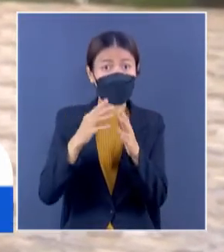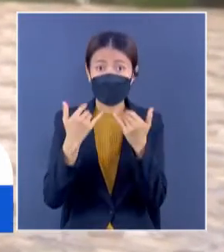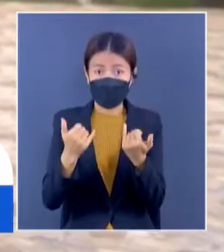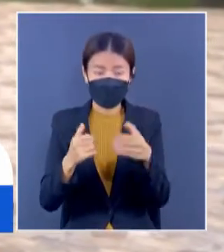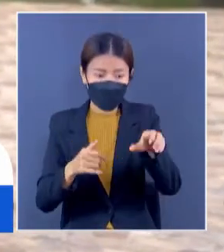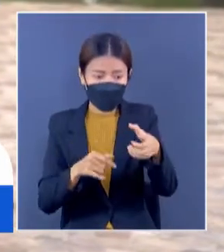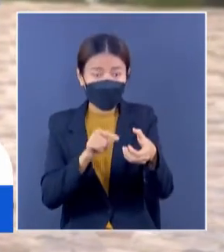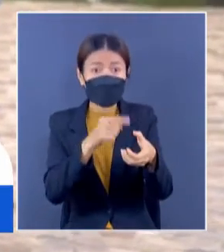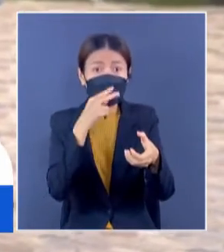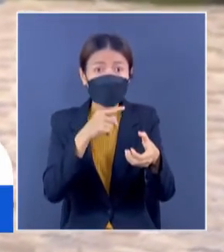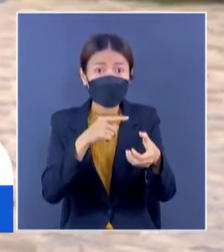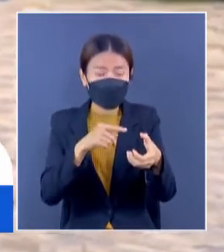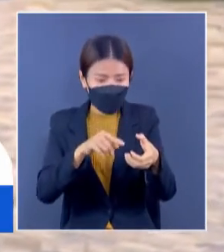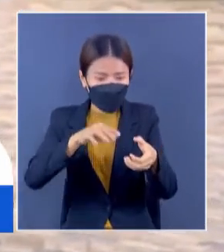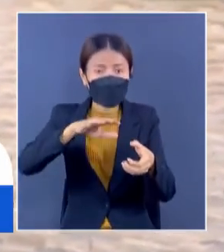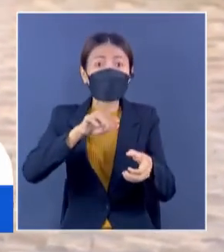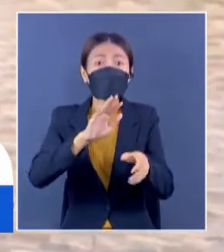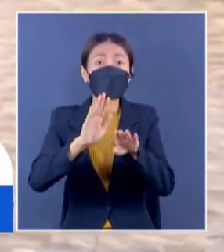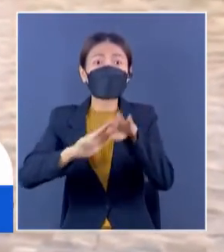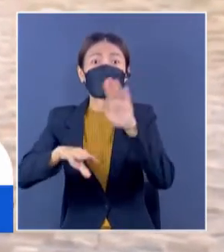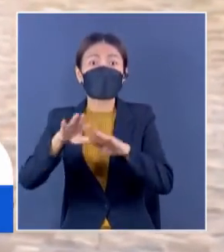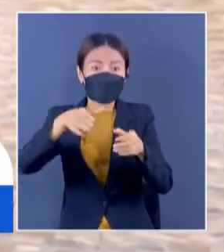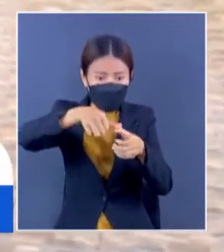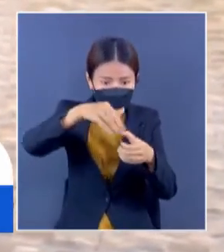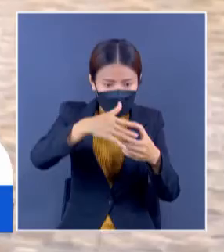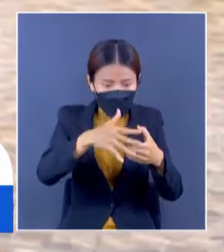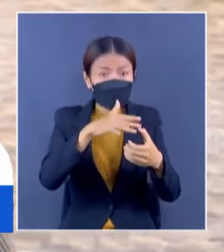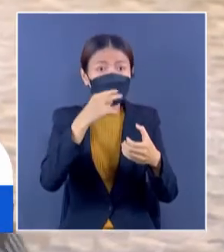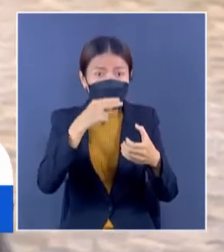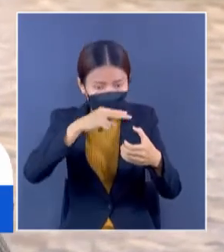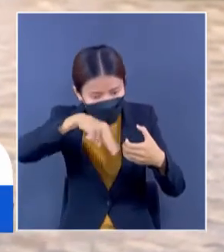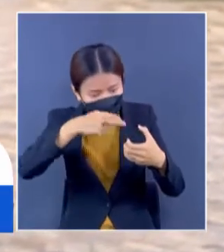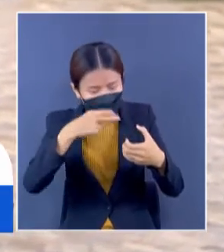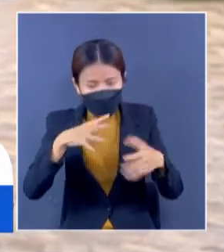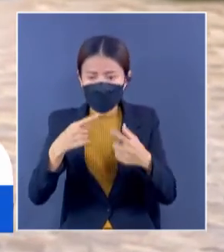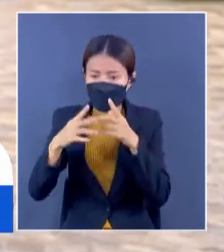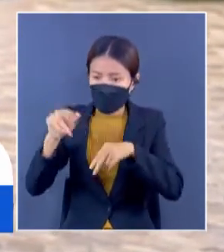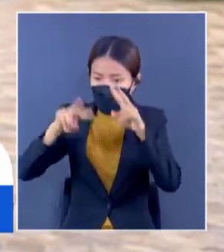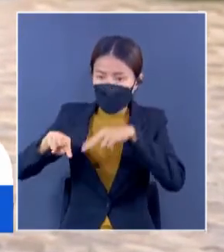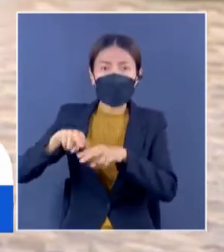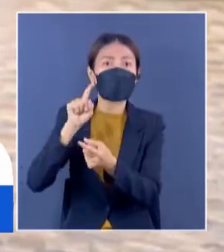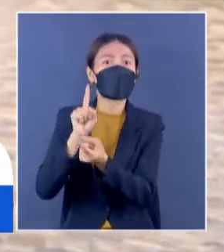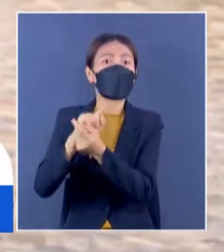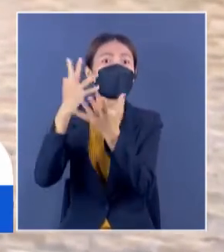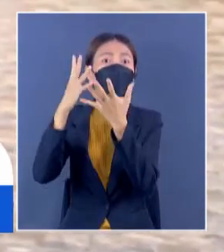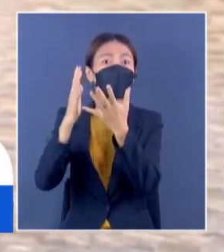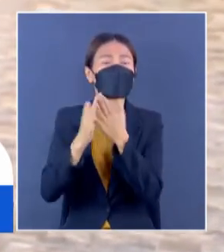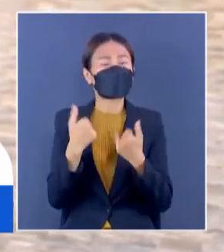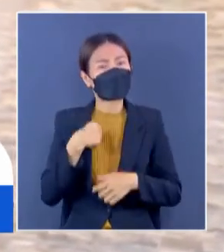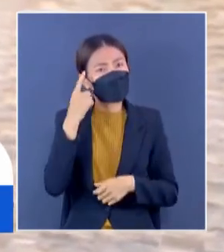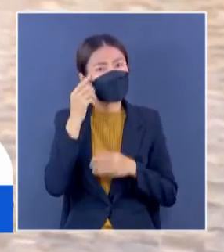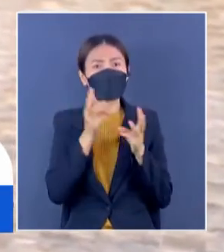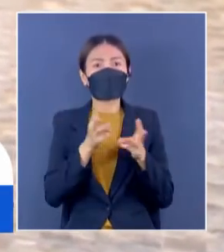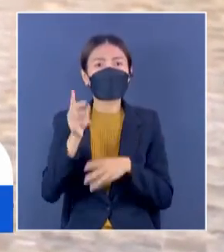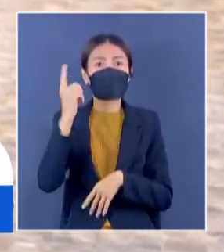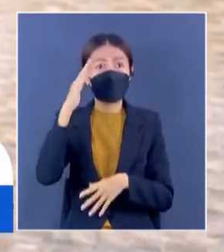มันไม่พบในสารระบบของนักโทษนะคะเขาก็ต้องหาวิธีตามใหม่อ่ะค่ะแต่เขาก็บอกว่าก